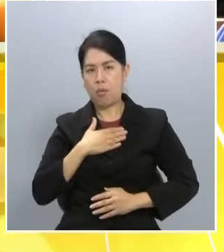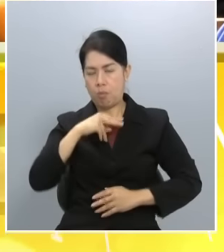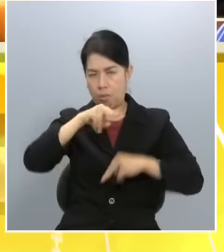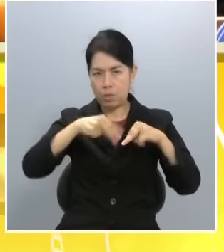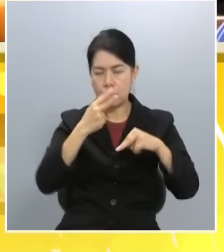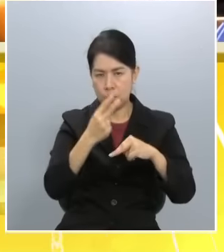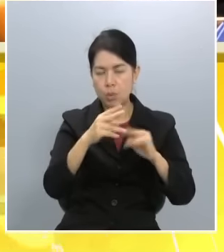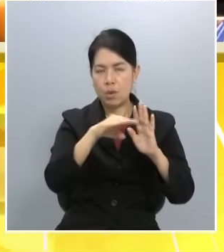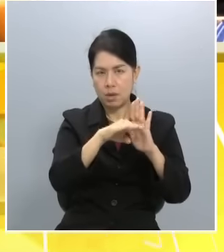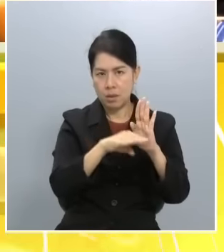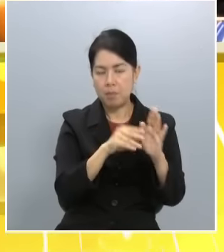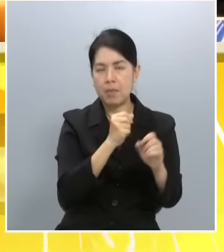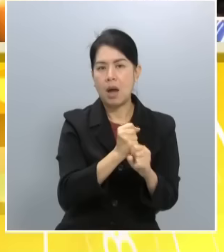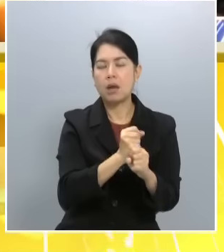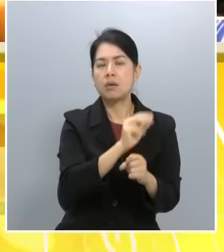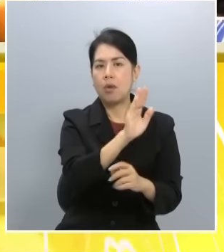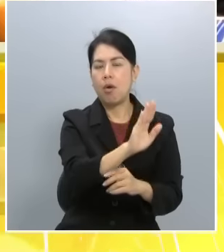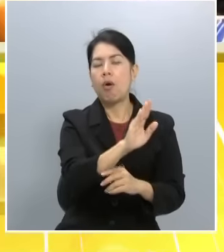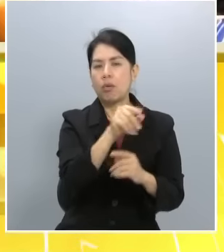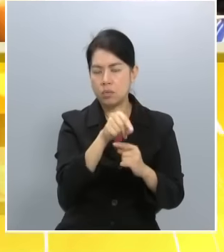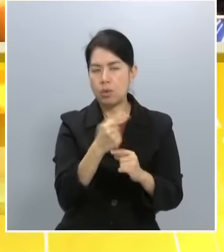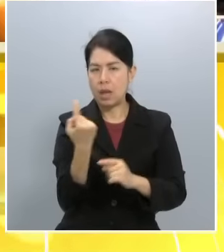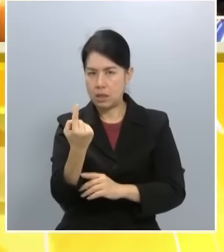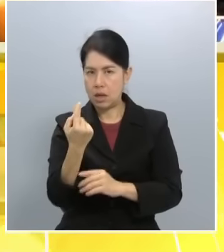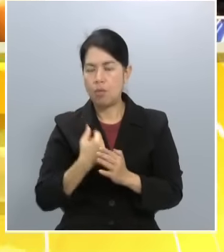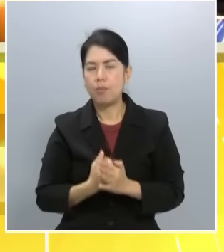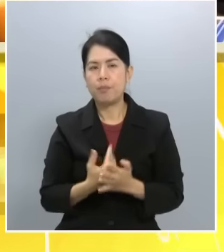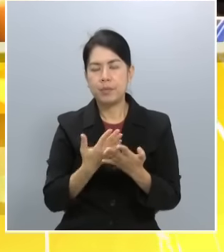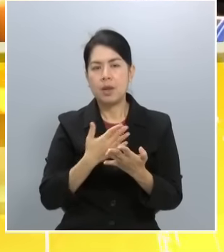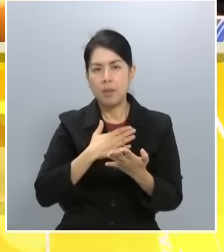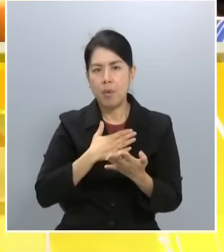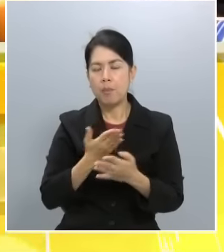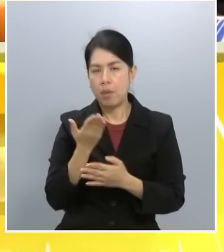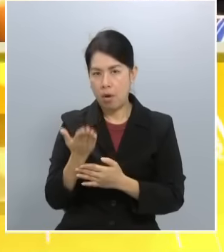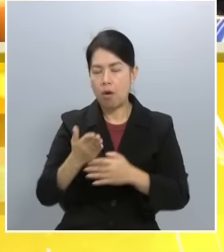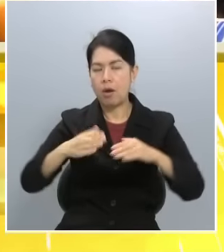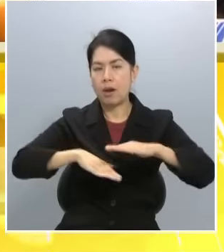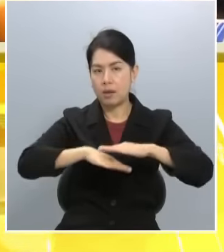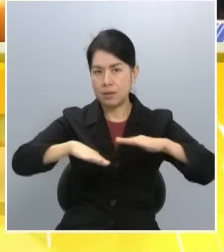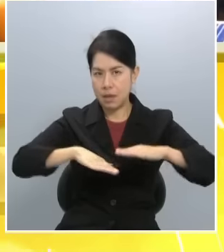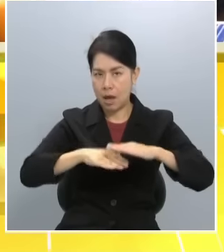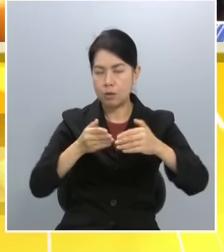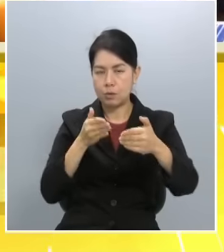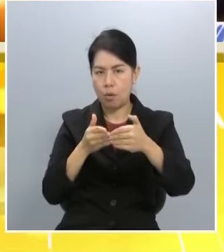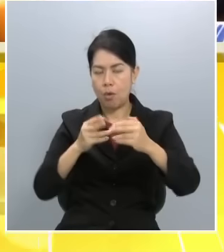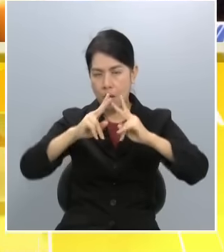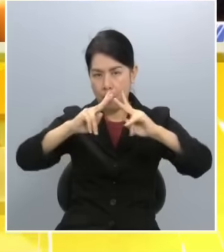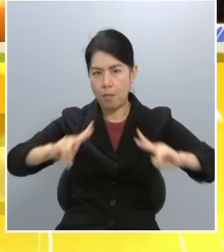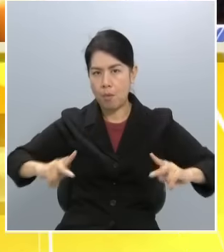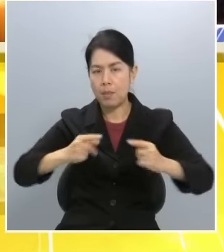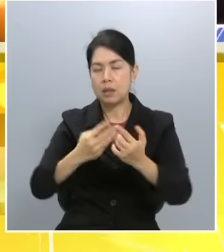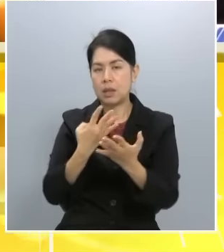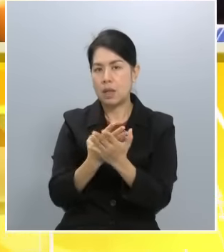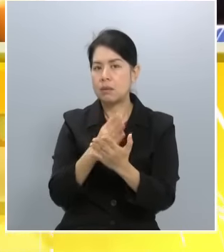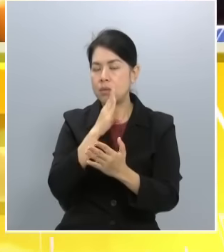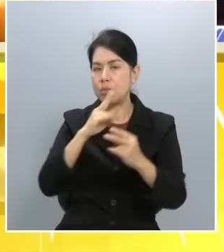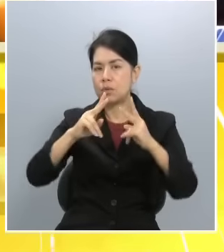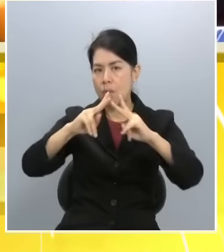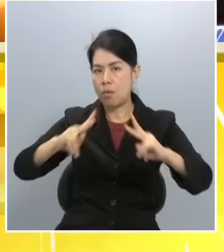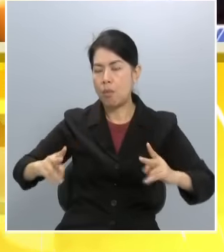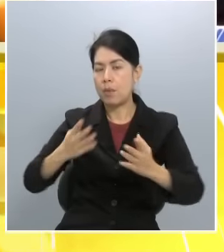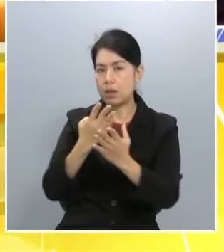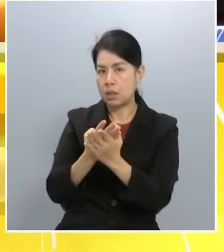แล้วและเห็นว่ามีการควบคุมแล้วส่วนเอกสารที่ผมขอกรมราชทัณฑ์นี่เป็นสิ่งที่กรมราชทัณฑ์ต้องส่งให้ผมเมื่อผมได้รับเอกสารแล้วอะไรที่มันไ